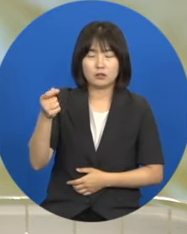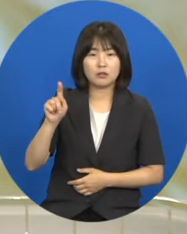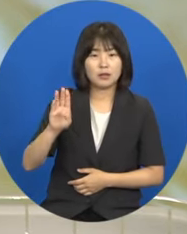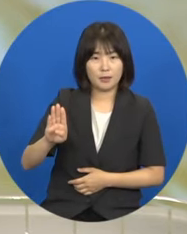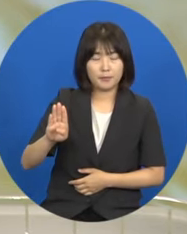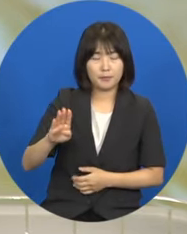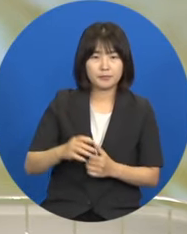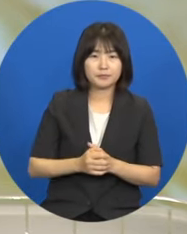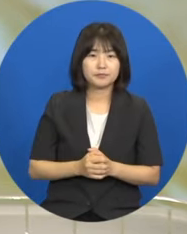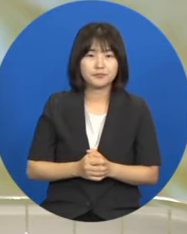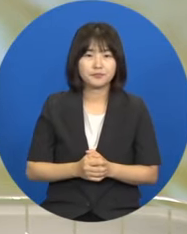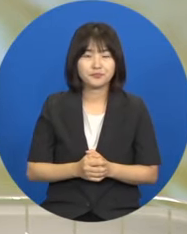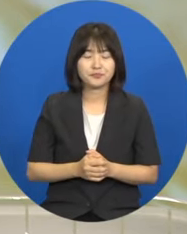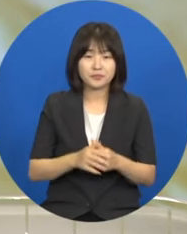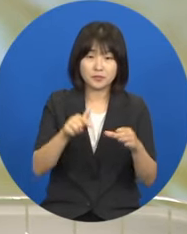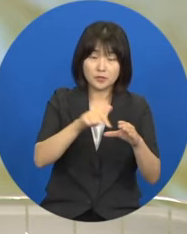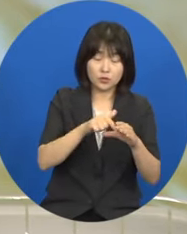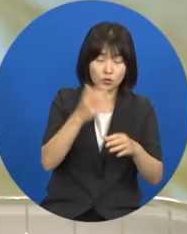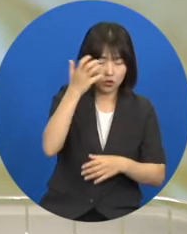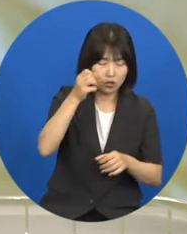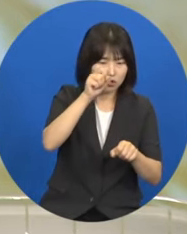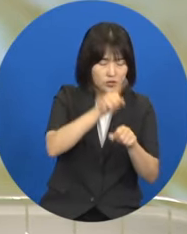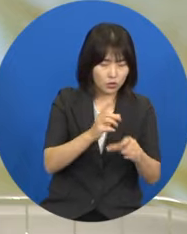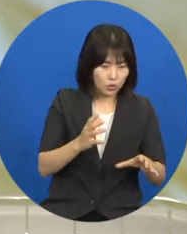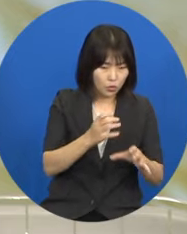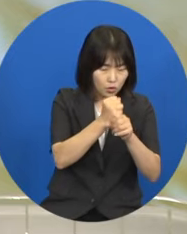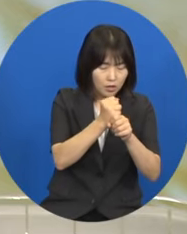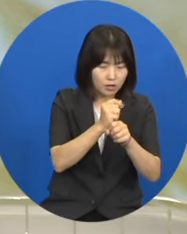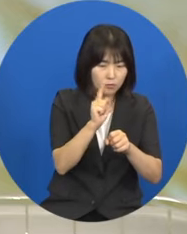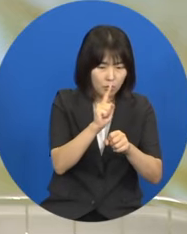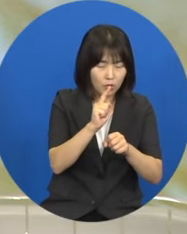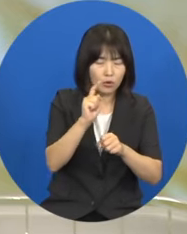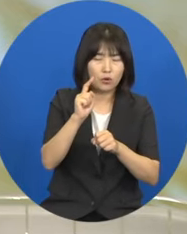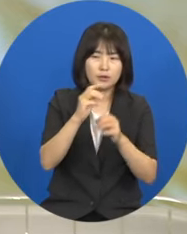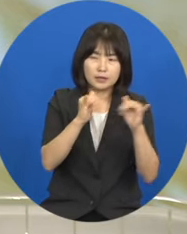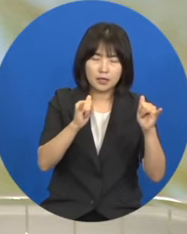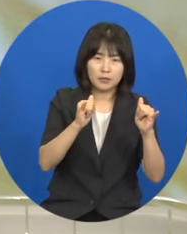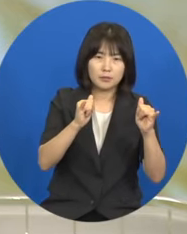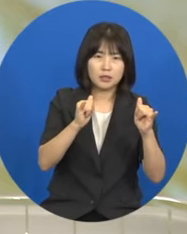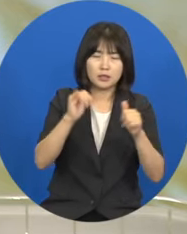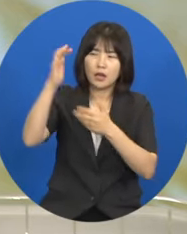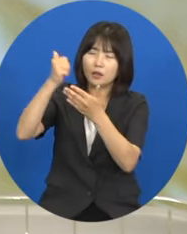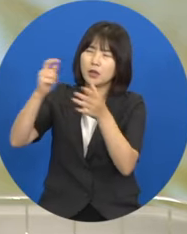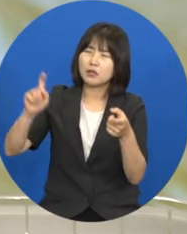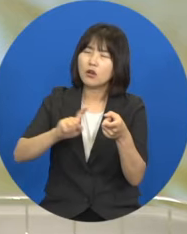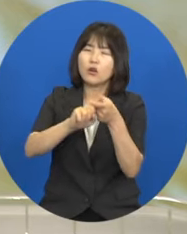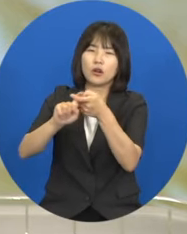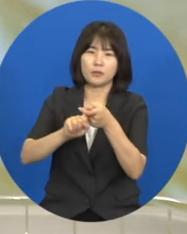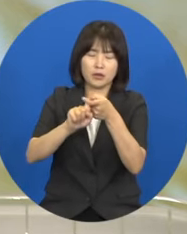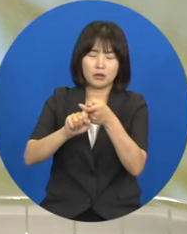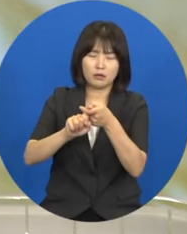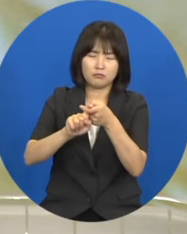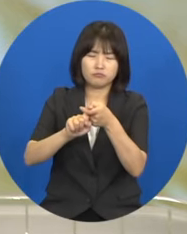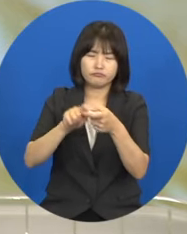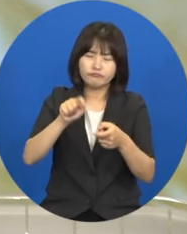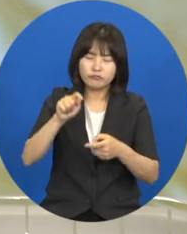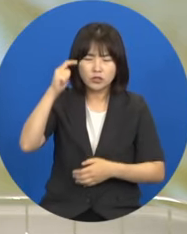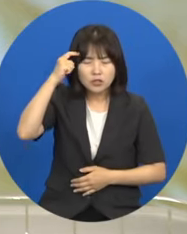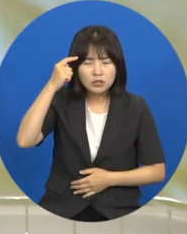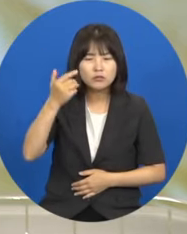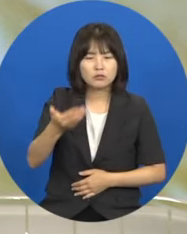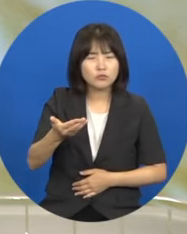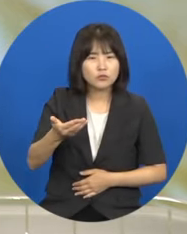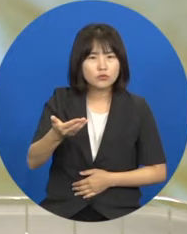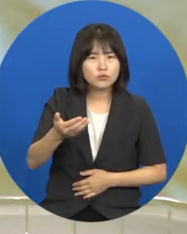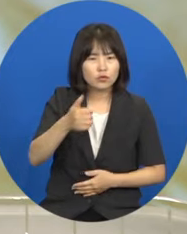영성의 요약본은 인간이 자기를 초월하여 하나님과 연합한다. 그런데 여러분, 여기서 질문이 있습니다. 어떻게 죄